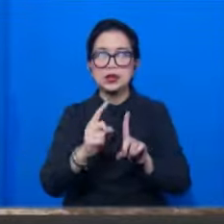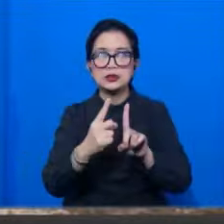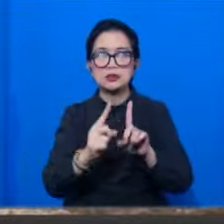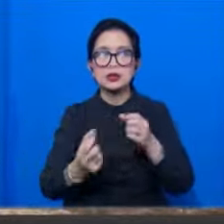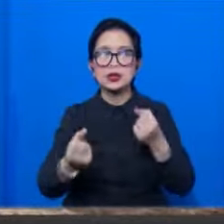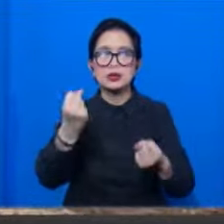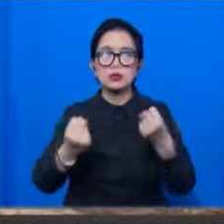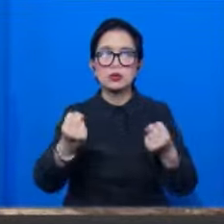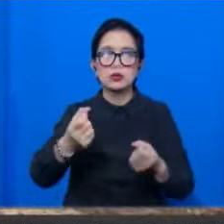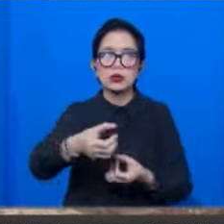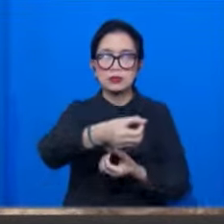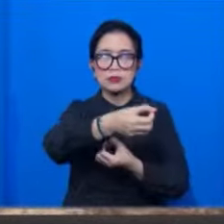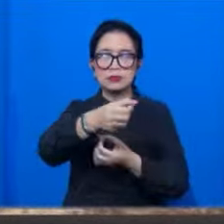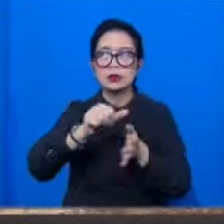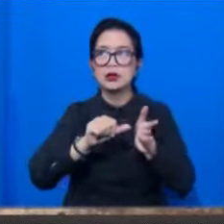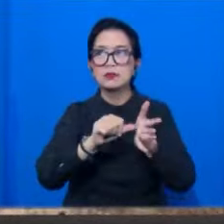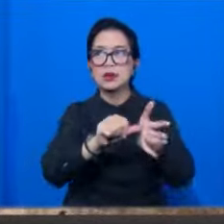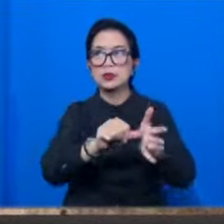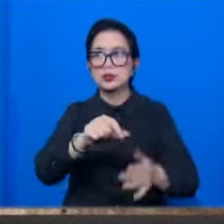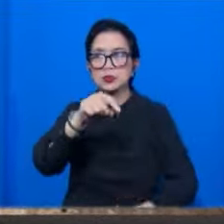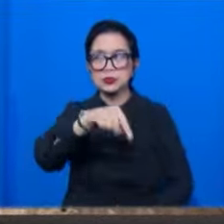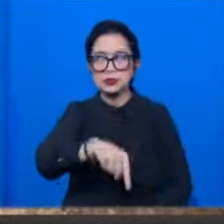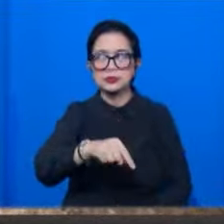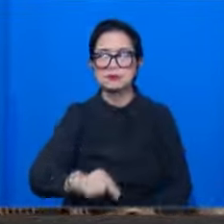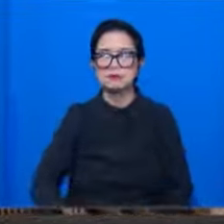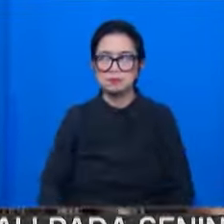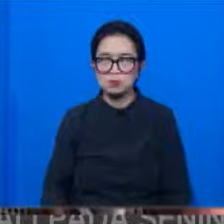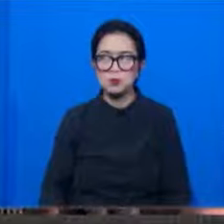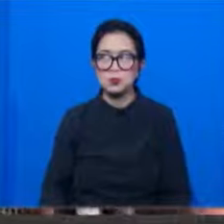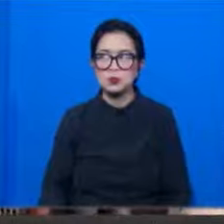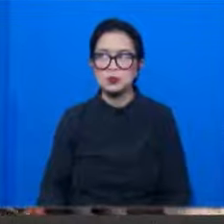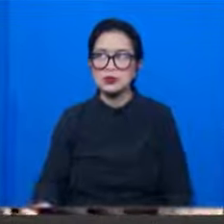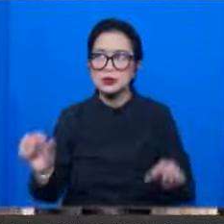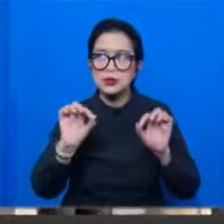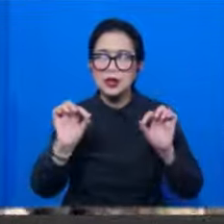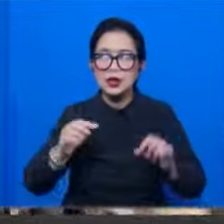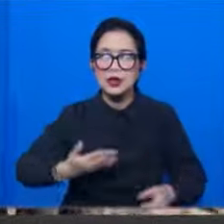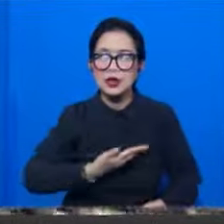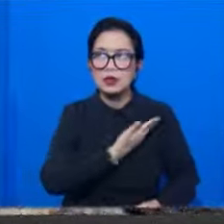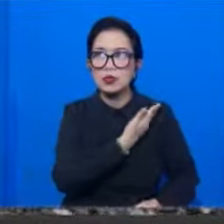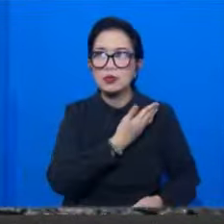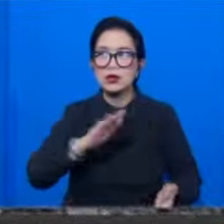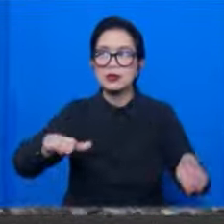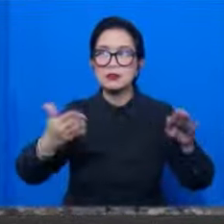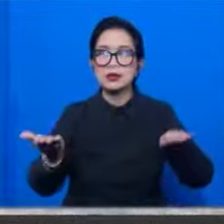dan puluhan anggota damkar tiba di lokasi dan memadamkan api. Tidak ada korban jiwa dalam kebakaran ini.